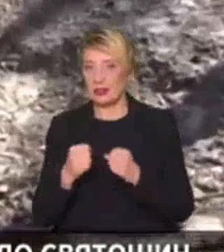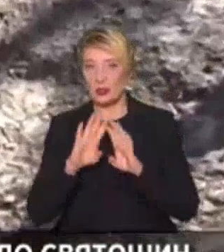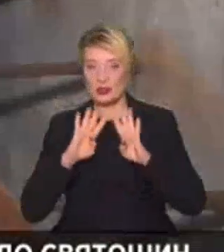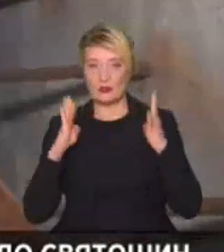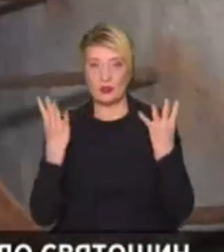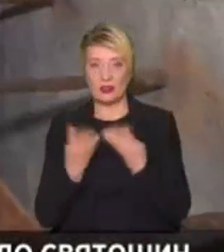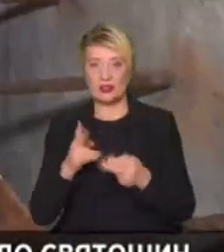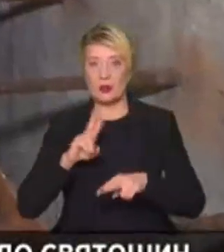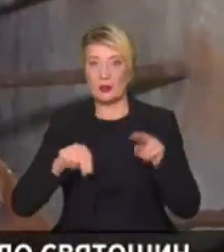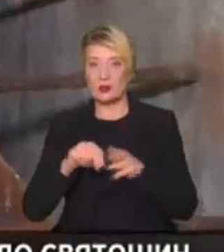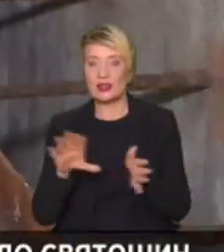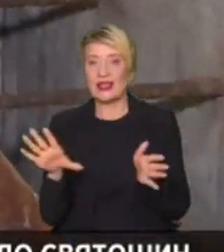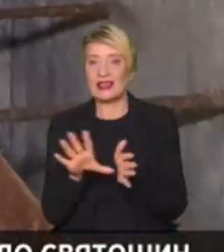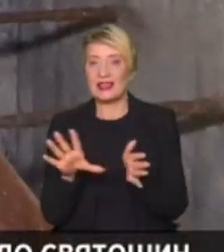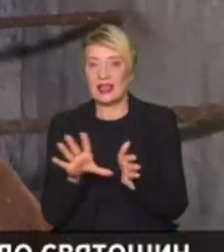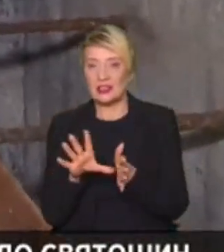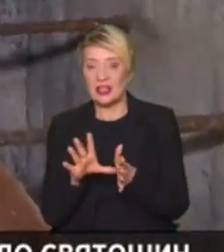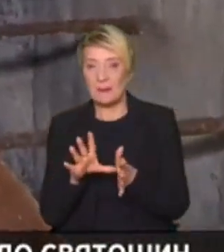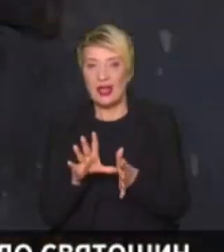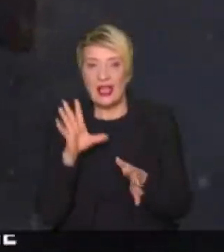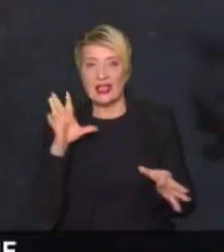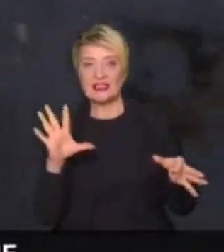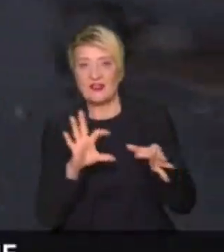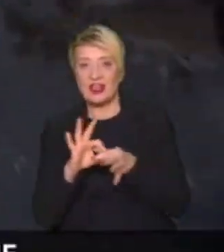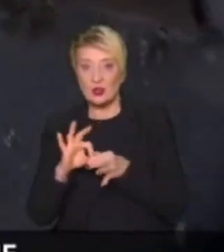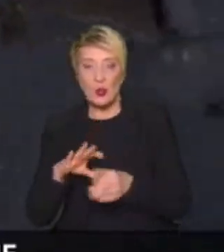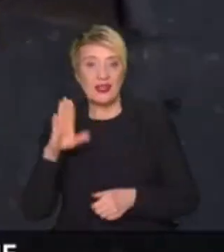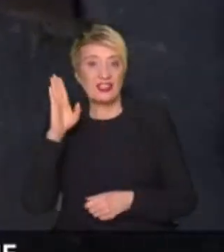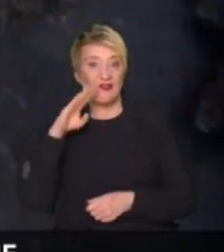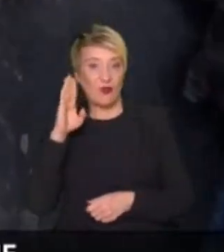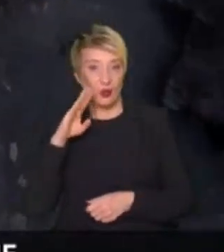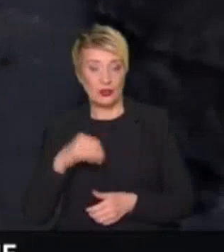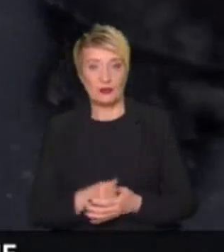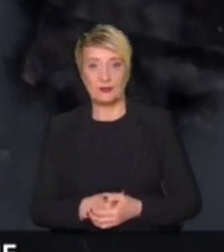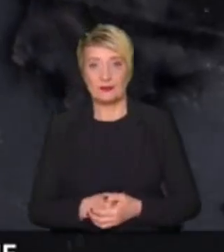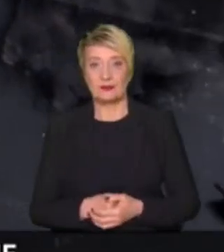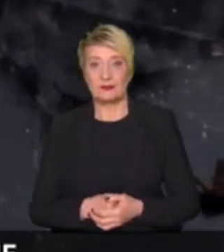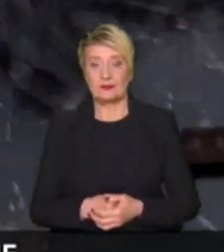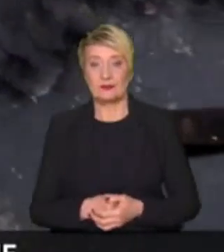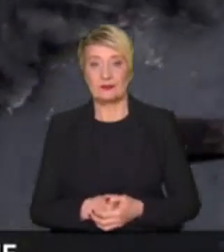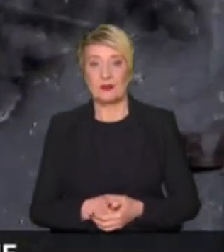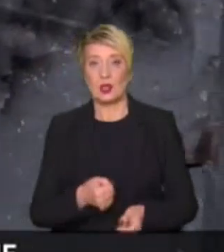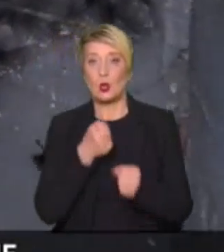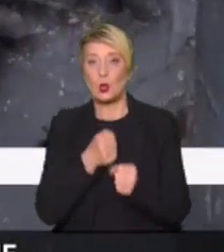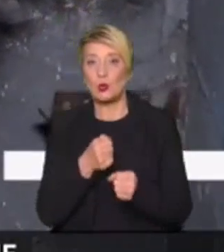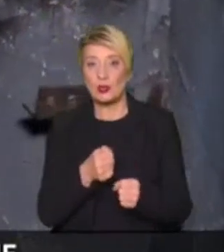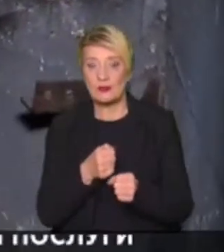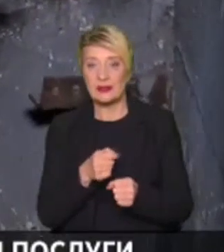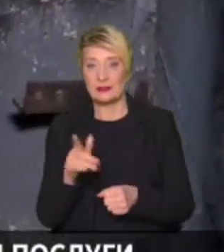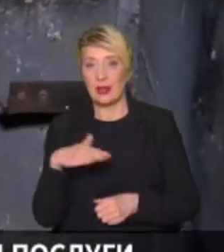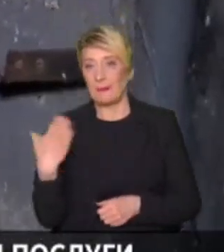споруди з електрикою, зв'язком і водопостачанням. Кулемет «Максима». Праворуч від